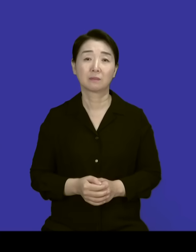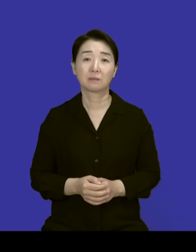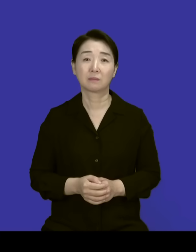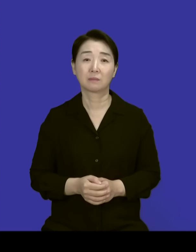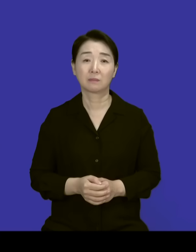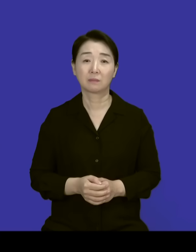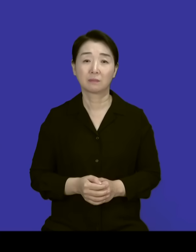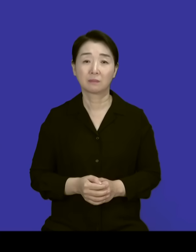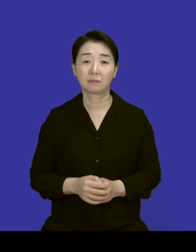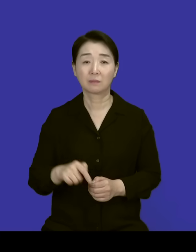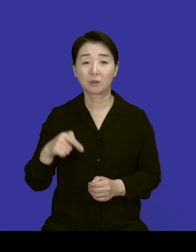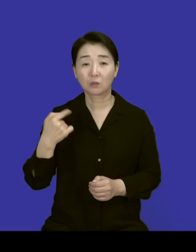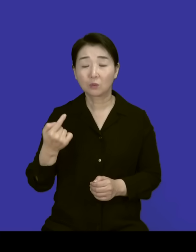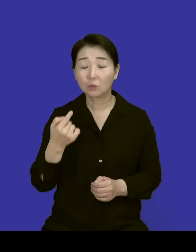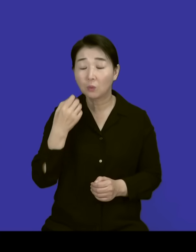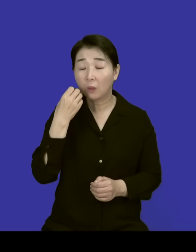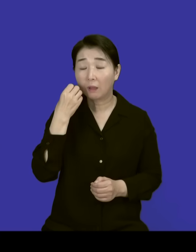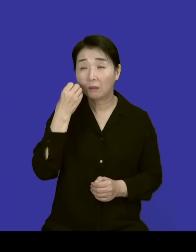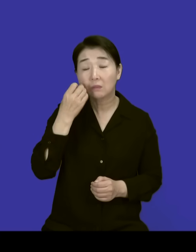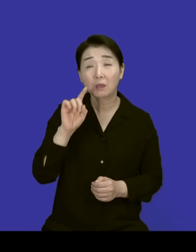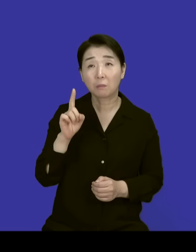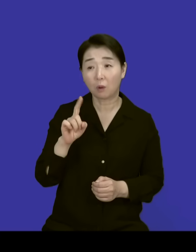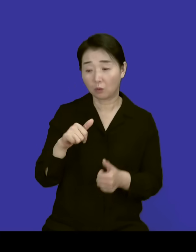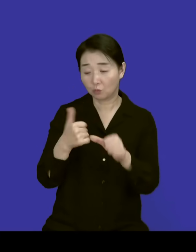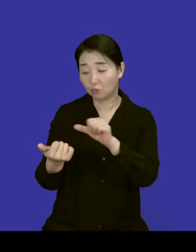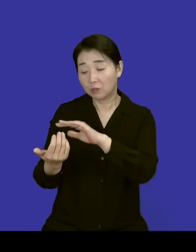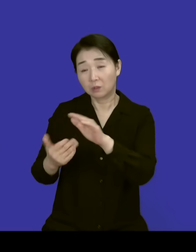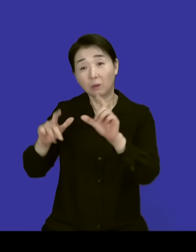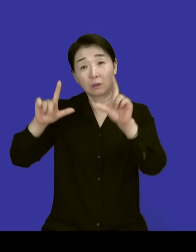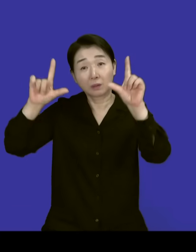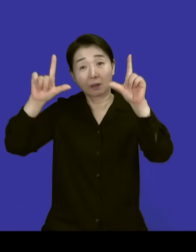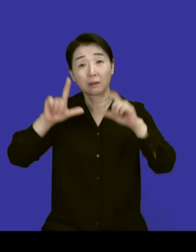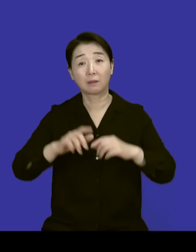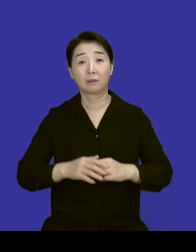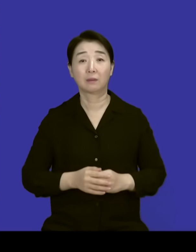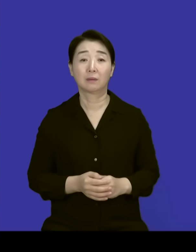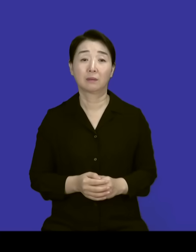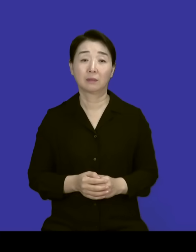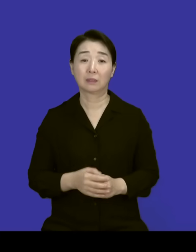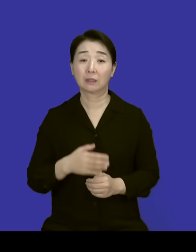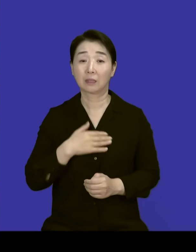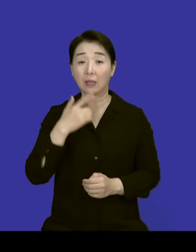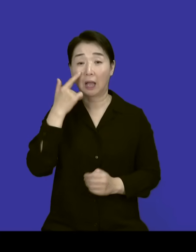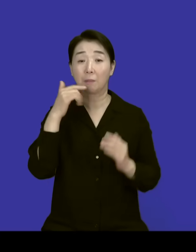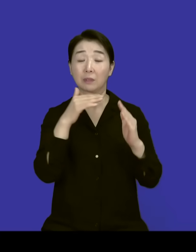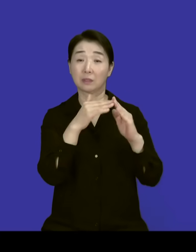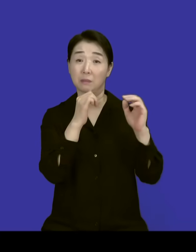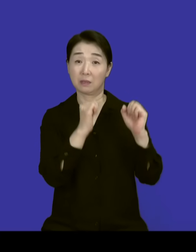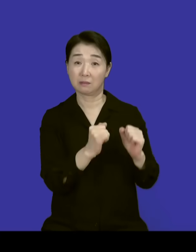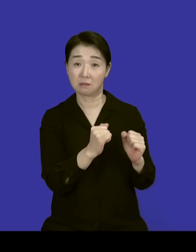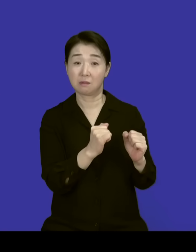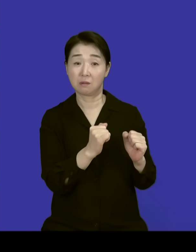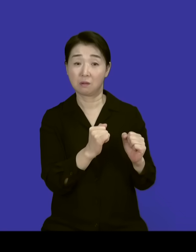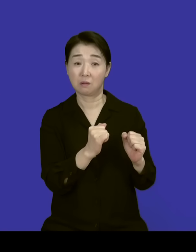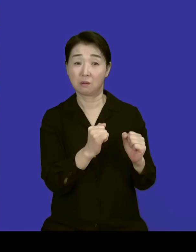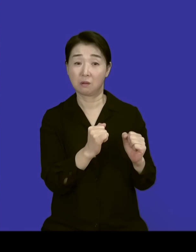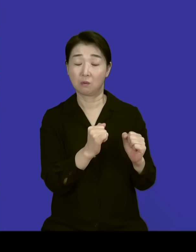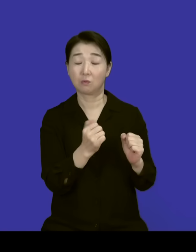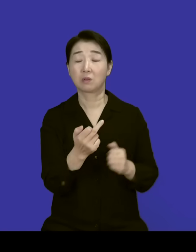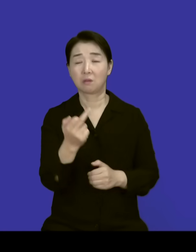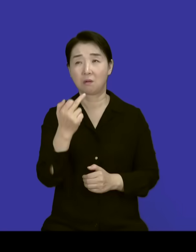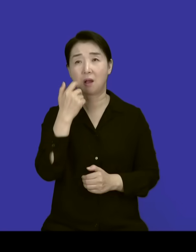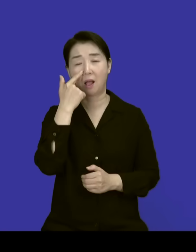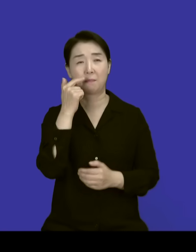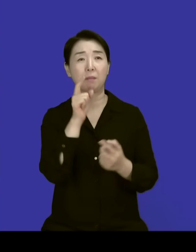그러고 나서 신기하게 돌아가시기 바로 전날 예. 제가 아버지 집에 있었어요. 저 형은 아버지를 못 봤고. 아 그래요?